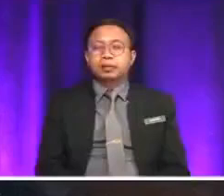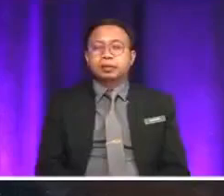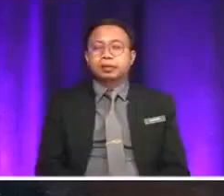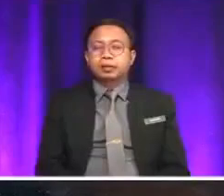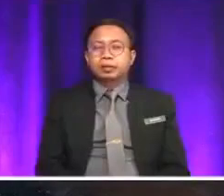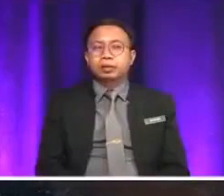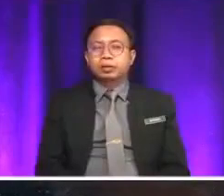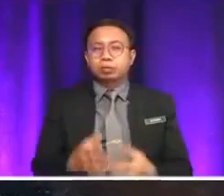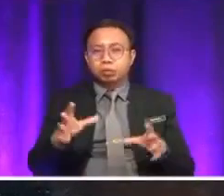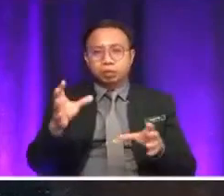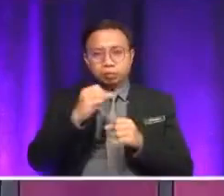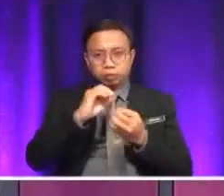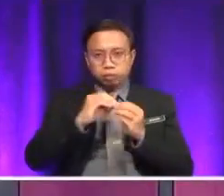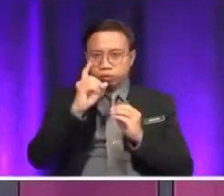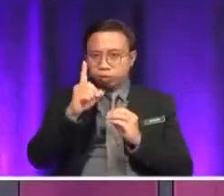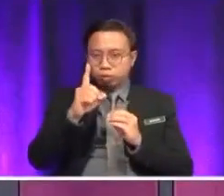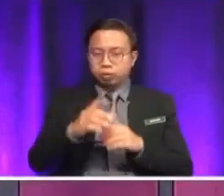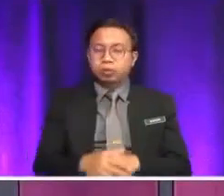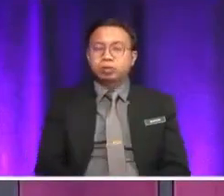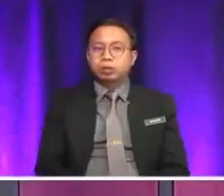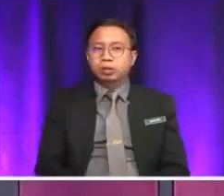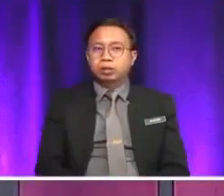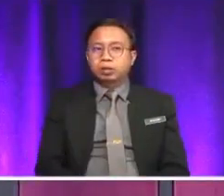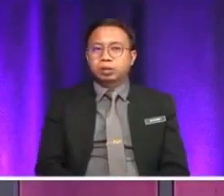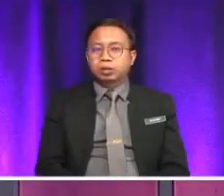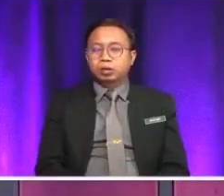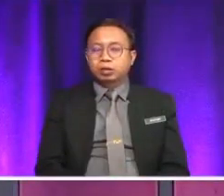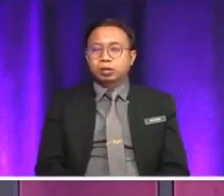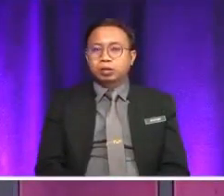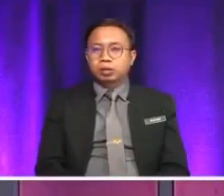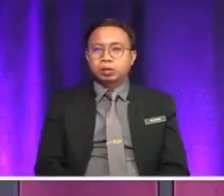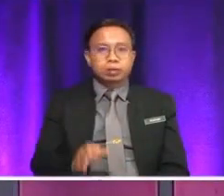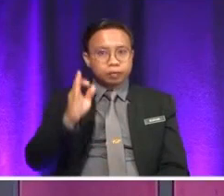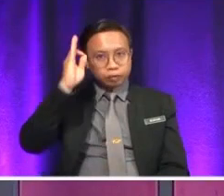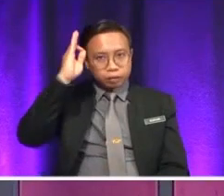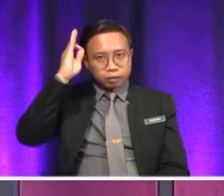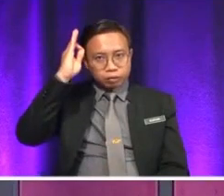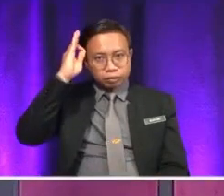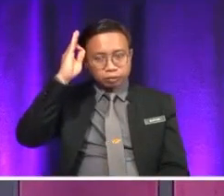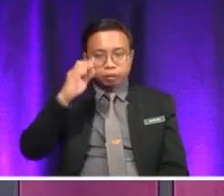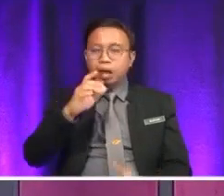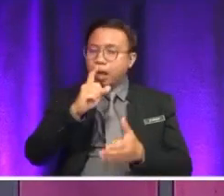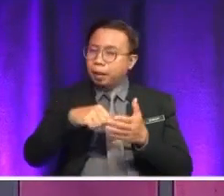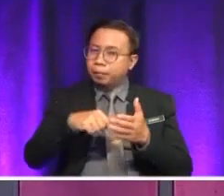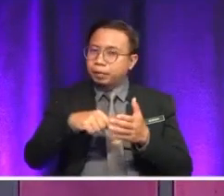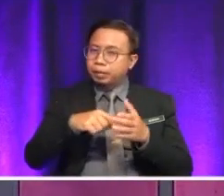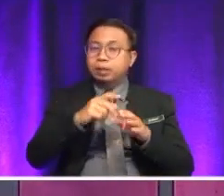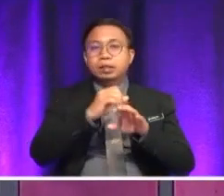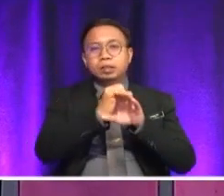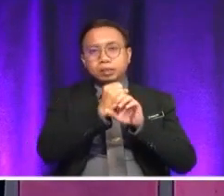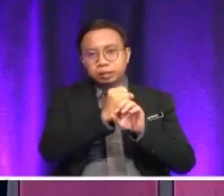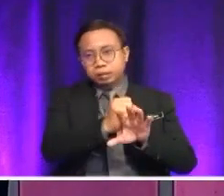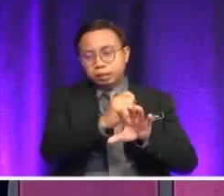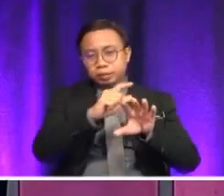tadi Zara dah ambil nombor 1. Kita ambil okey, untuk Fidaus, okey? Okey, apakah kesan